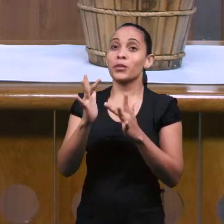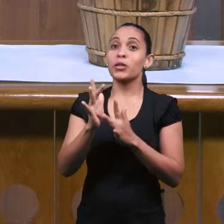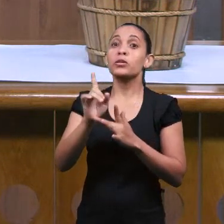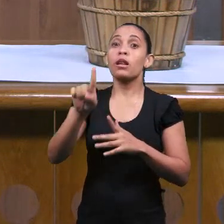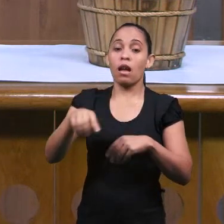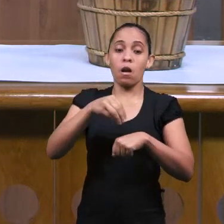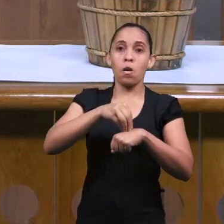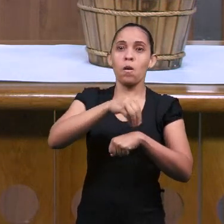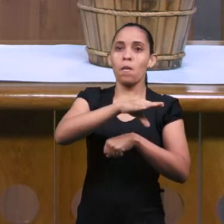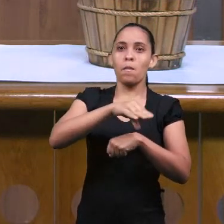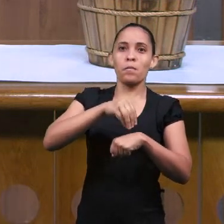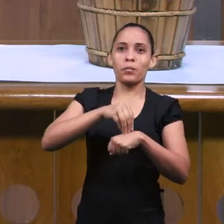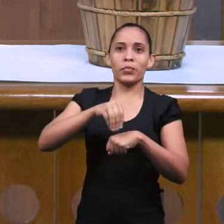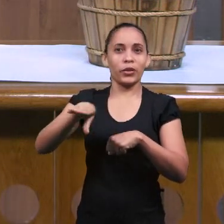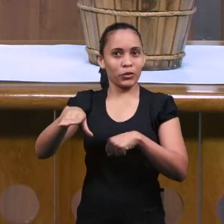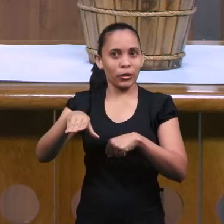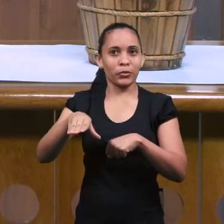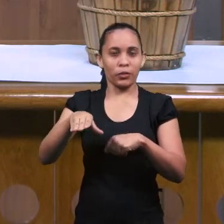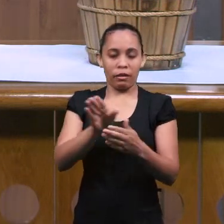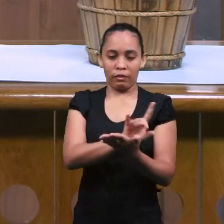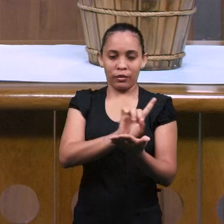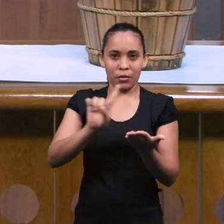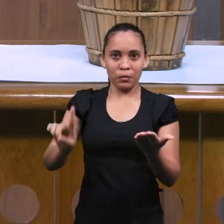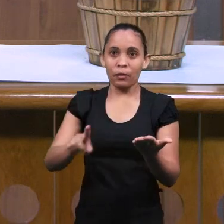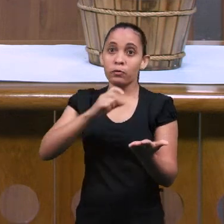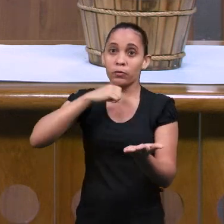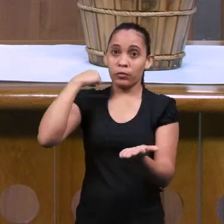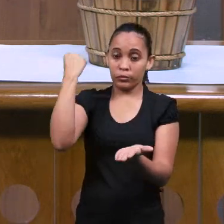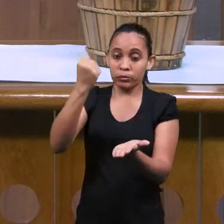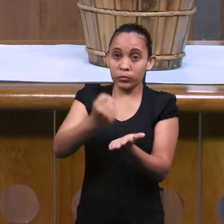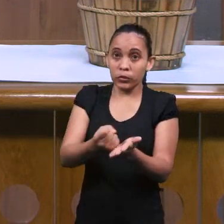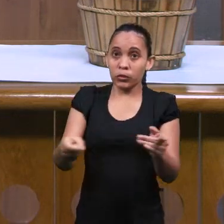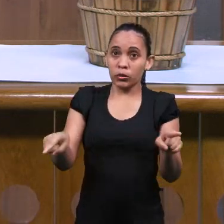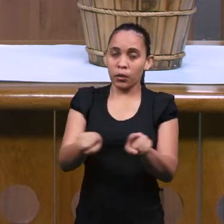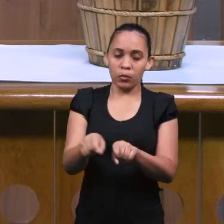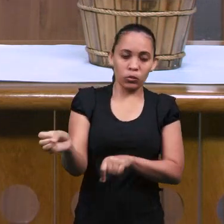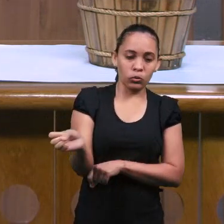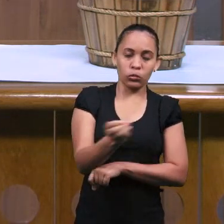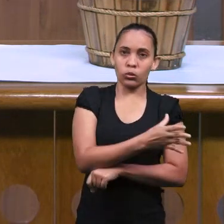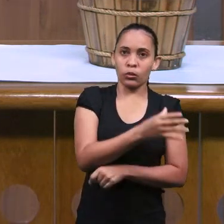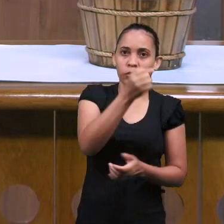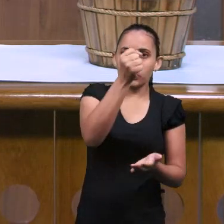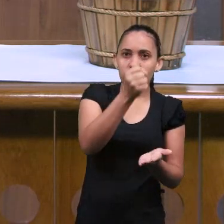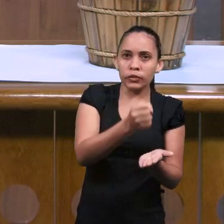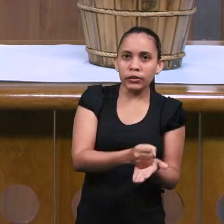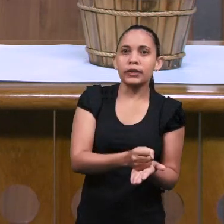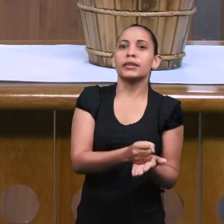il se trouve entre l'Ancien Testament et le Nouveau Testament, et il sort